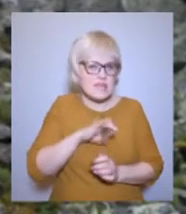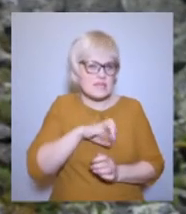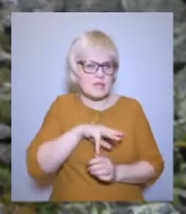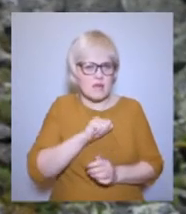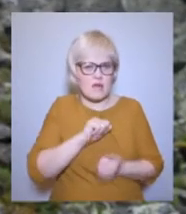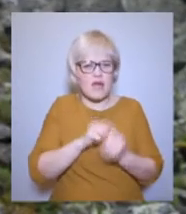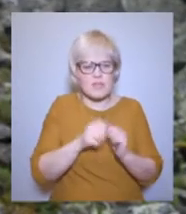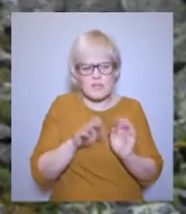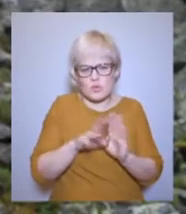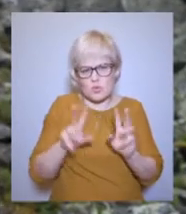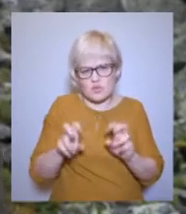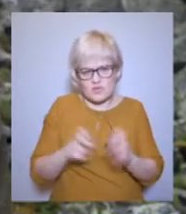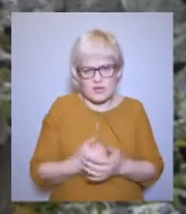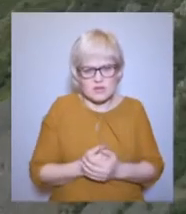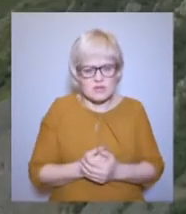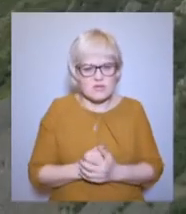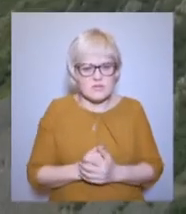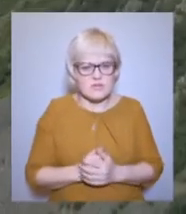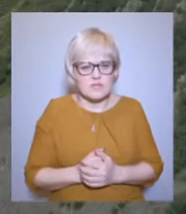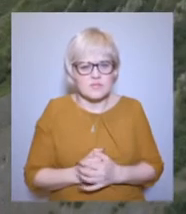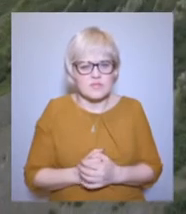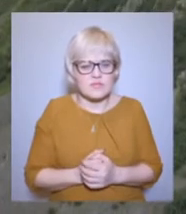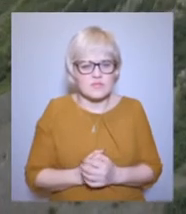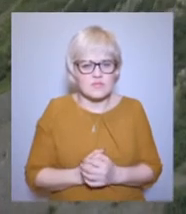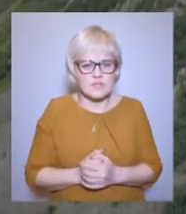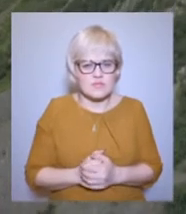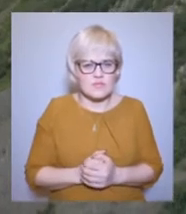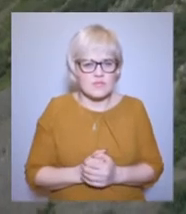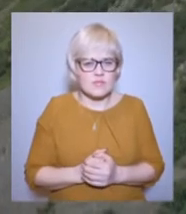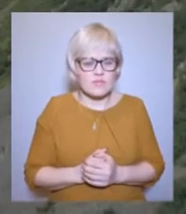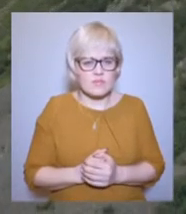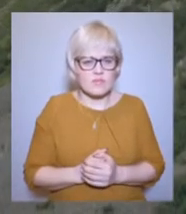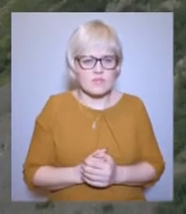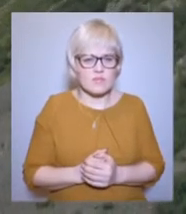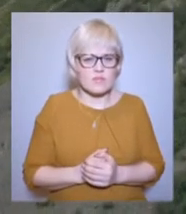добывали. 90% огранчного аметиста оттуда добывали.